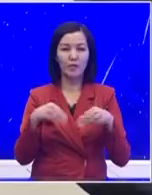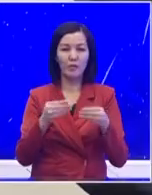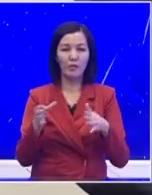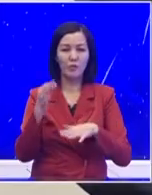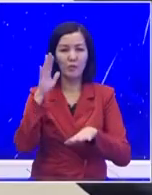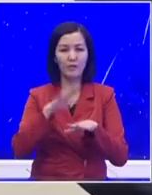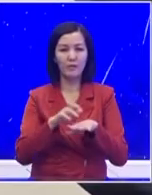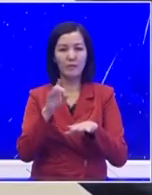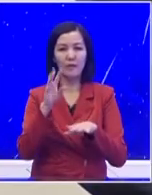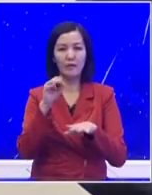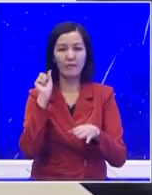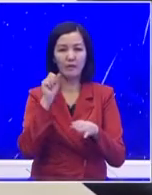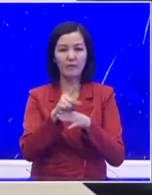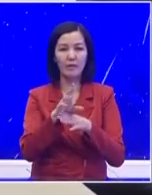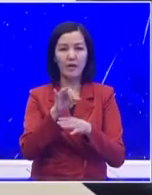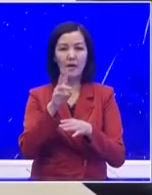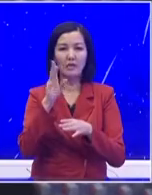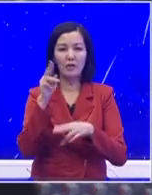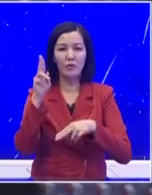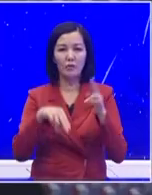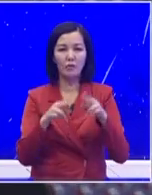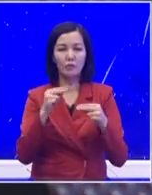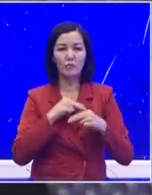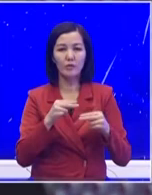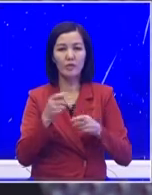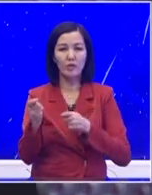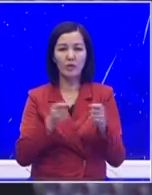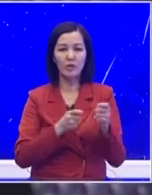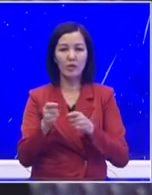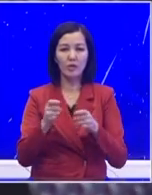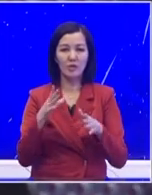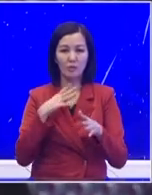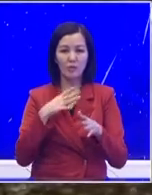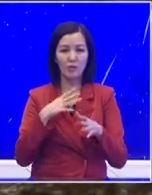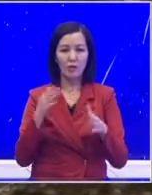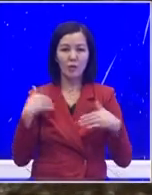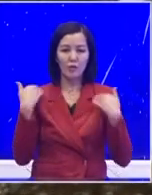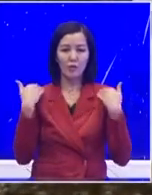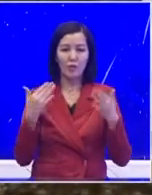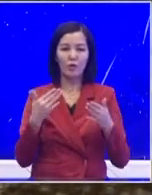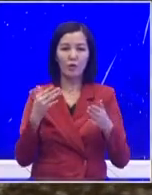Ол облыс әкімі Амандық Баталовтың тапсырмасымен Арыстағы құрылыс жұмыстарына жетекшілік еткен болатын.